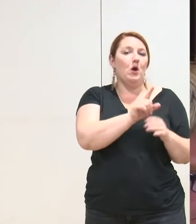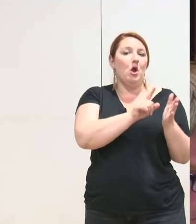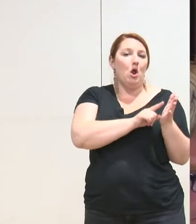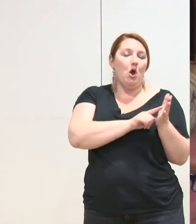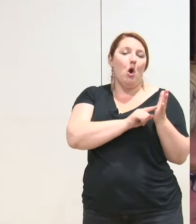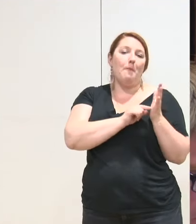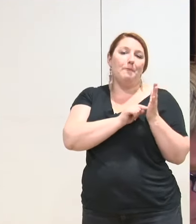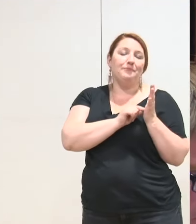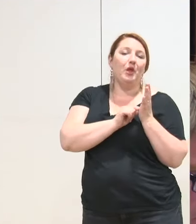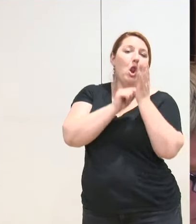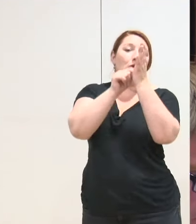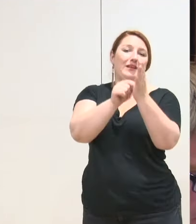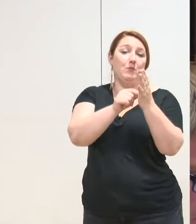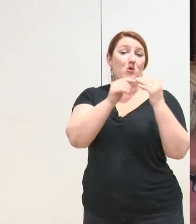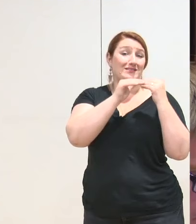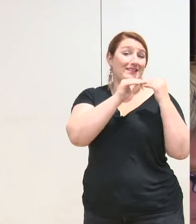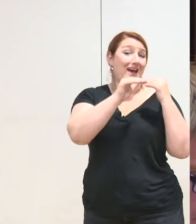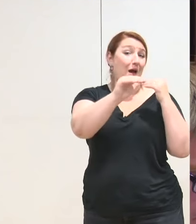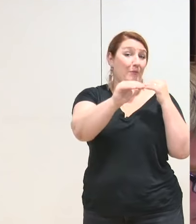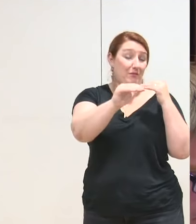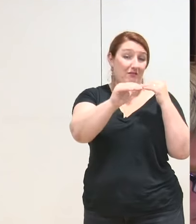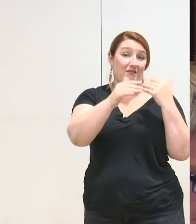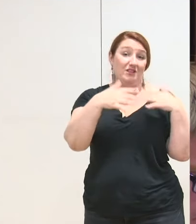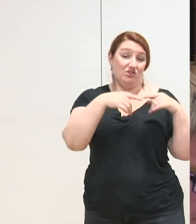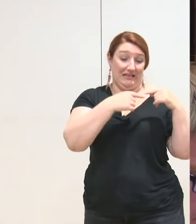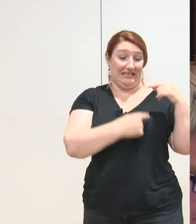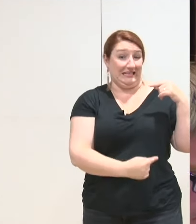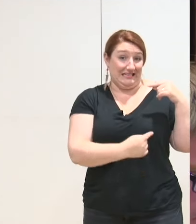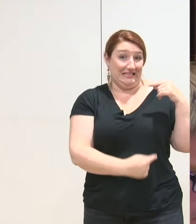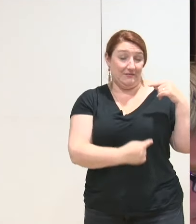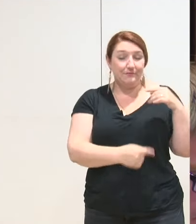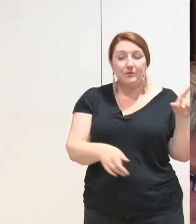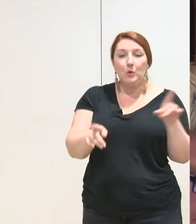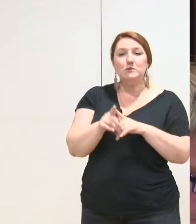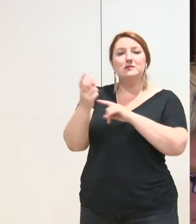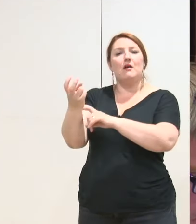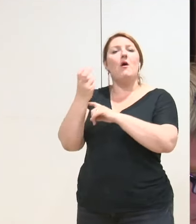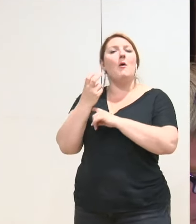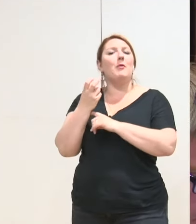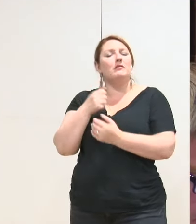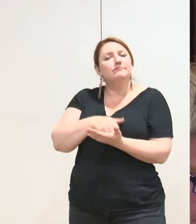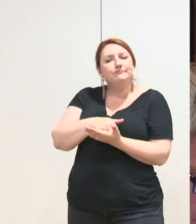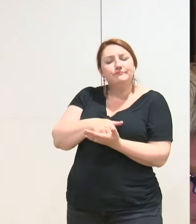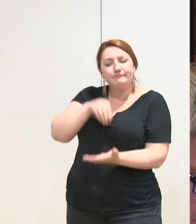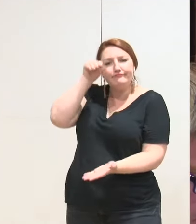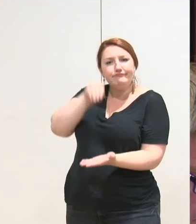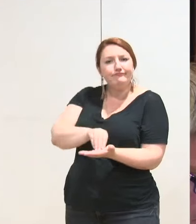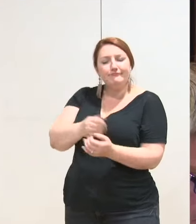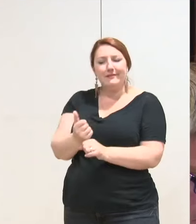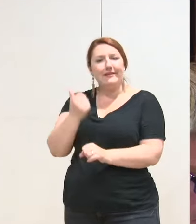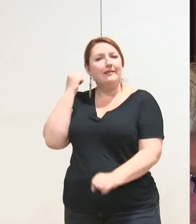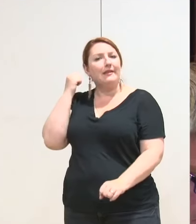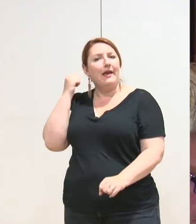Grenoble elle l'a déjà atteint aussi parce que vous n'avez pas utilisé la totalité de l'emprunt que vous aviez inscrit et demandé d'inscrire l'an